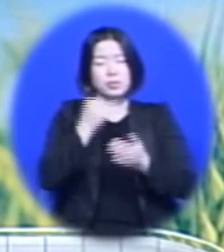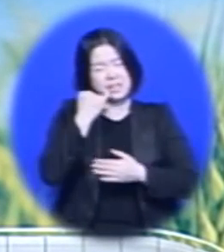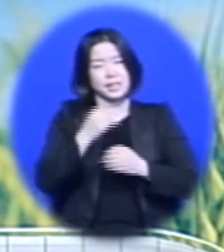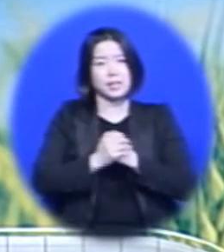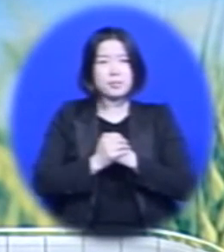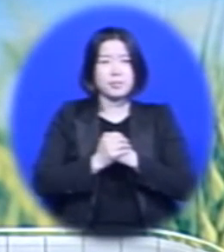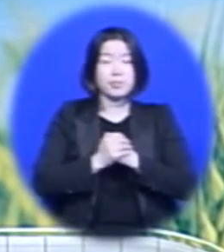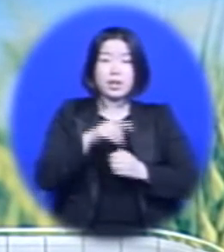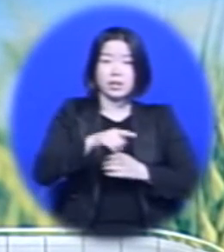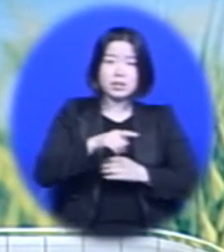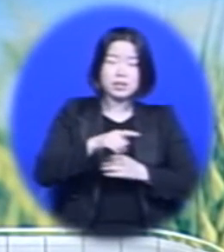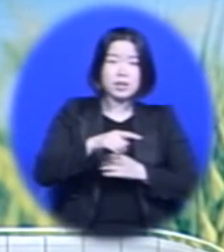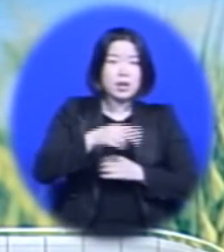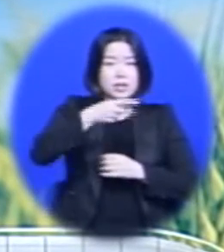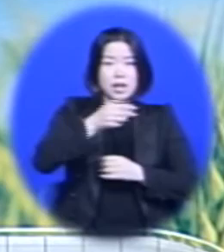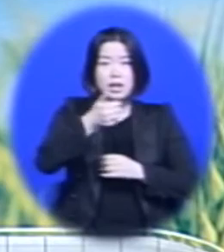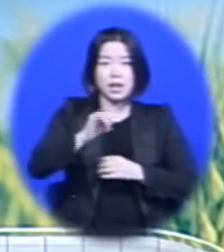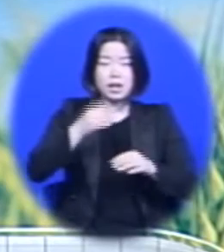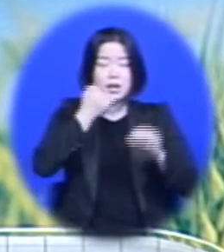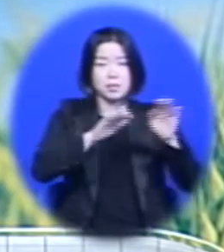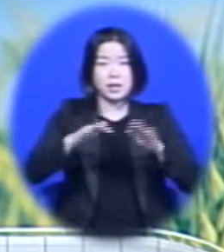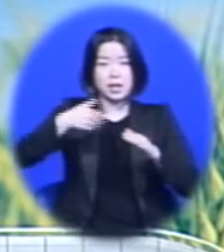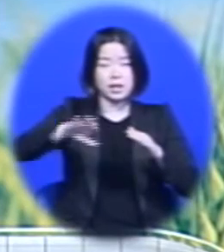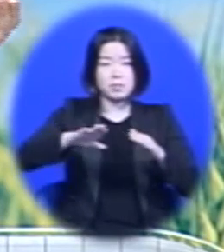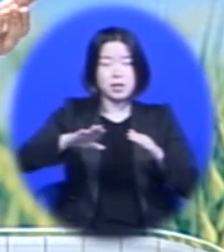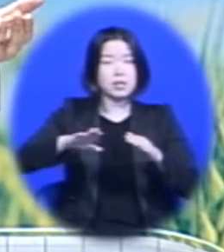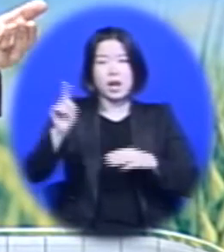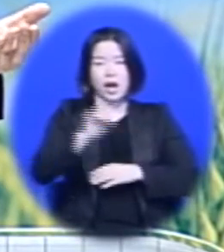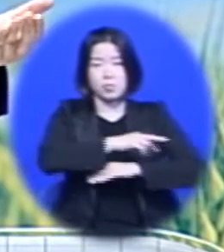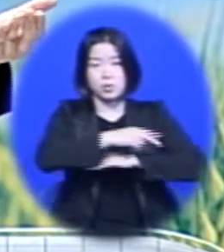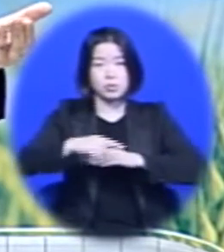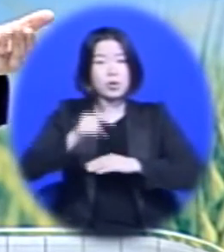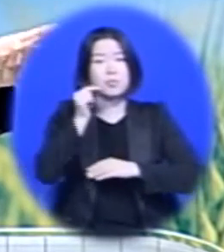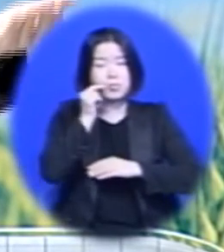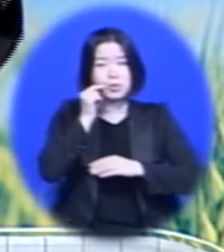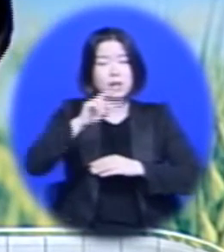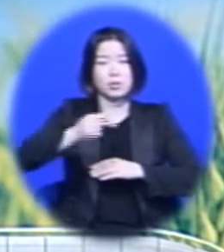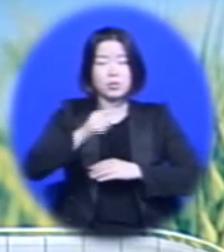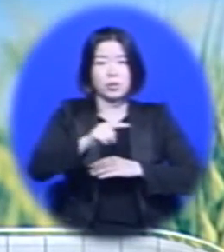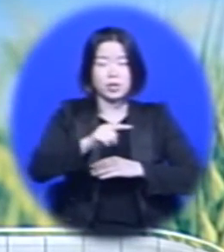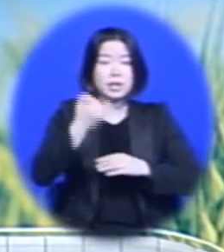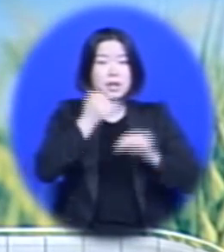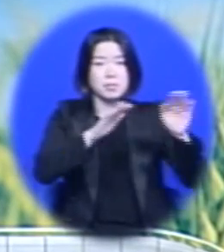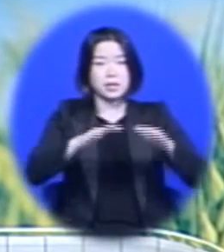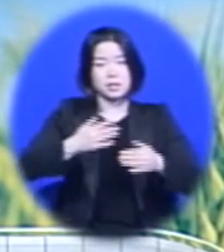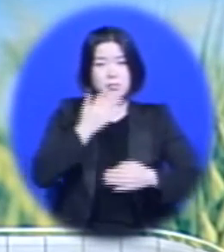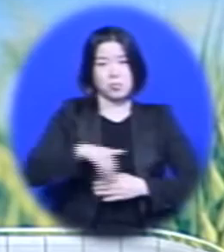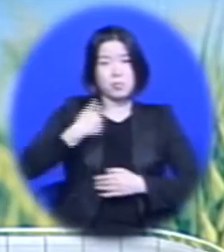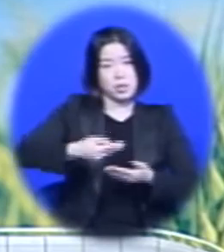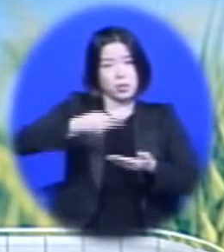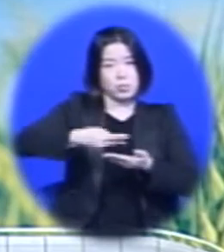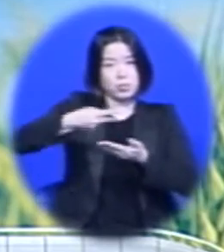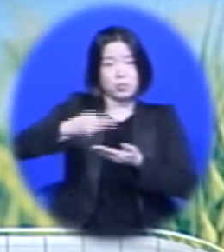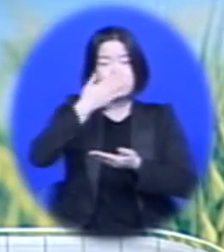그 사해 바다에 들어가면 몸이 뜹니다. 아무리 수영을 못하는 사람도 그 사해 바다에서는 몸이 뜹니다.